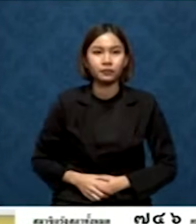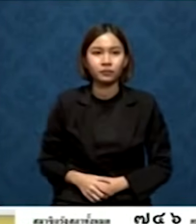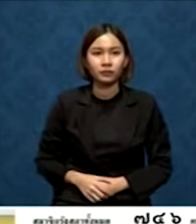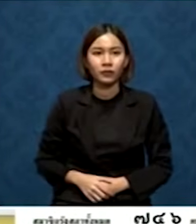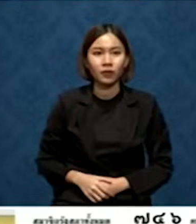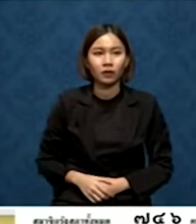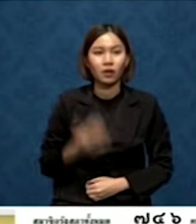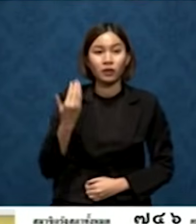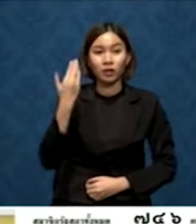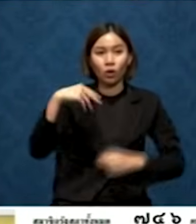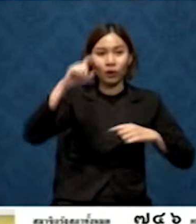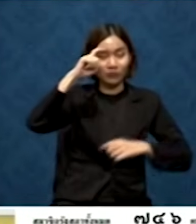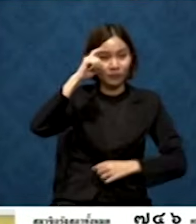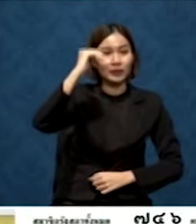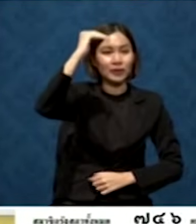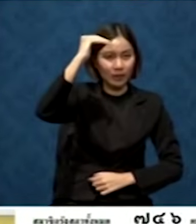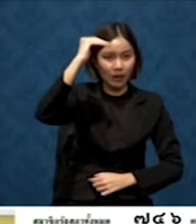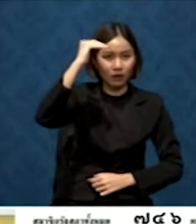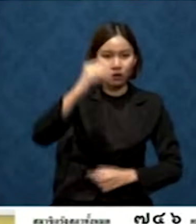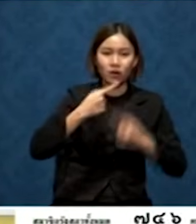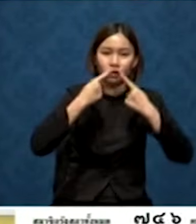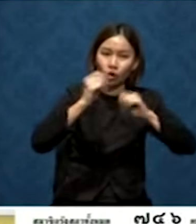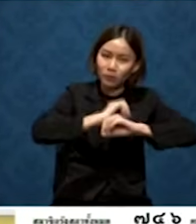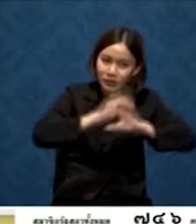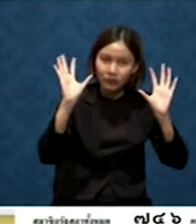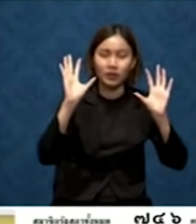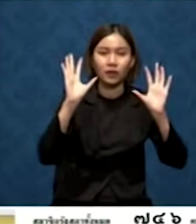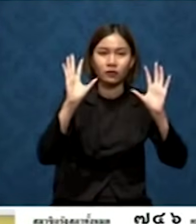สมัยเป็นนายเศรษฐาคำตอบของท่านชัดเจนมากครับ